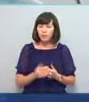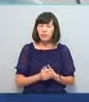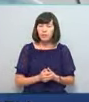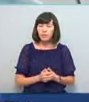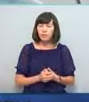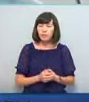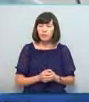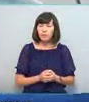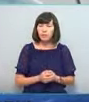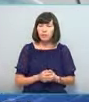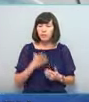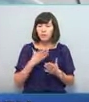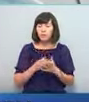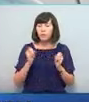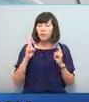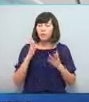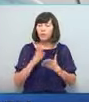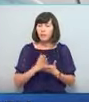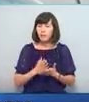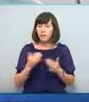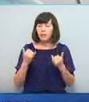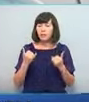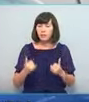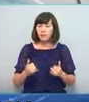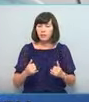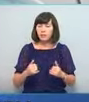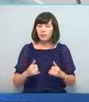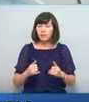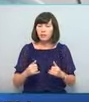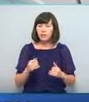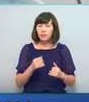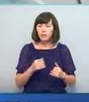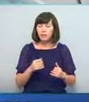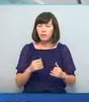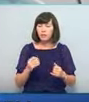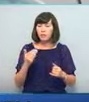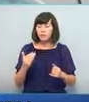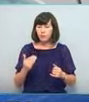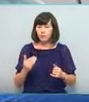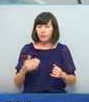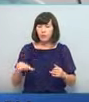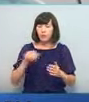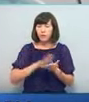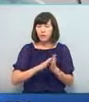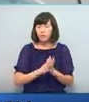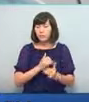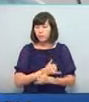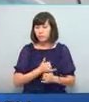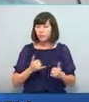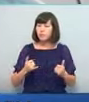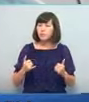жаңағы өздерінің мамандары бар, кәдімгі осындай жануарлармен айналысатын. Солар осыларға барлық жағдайды